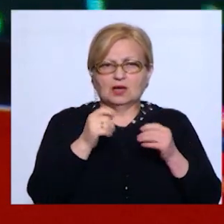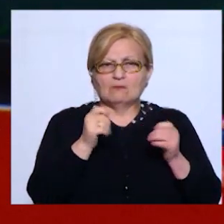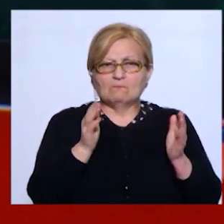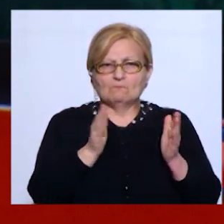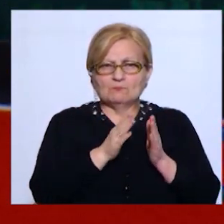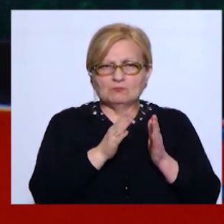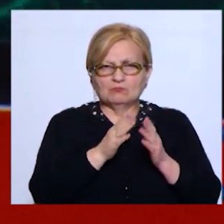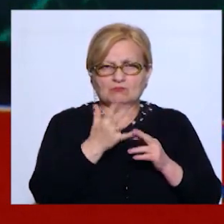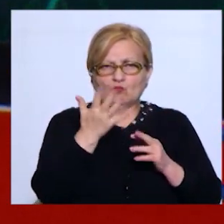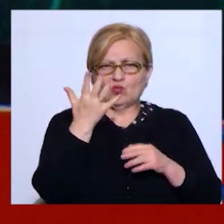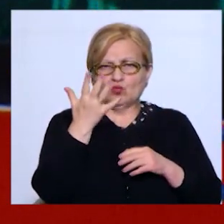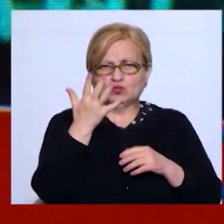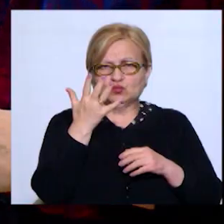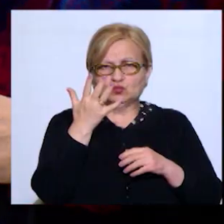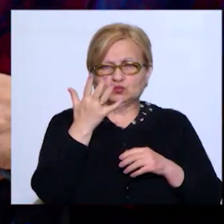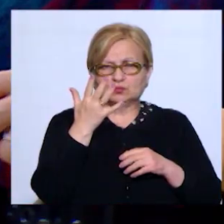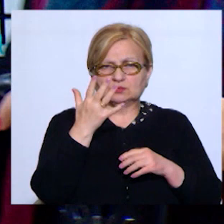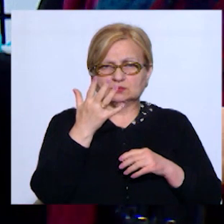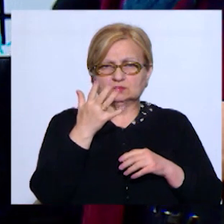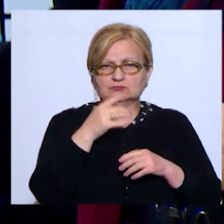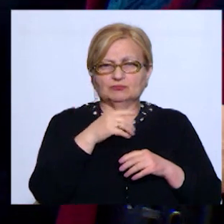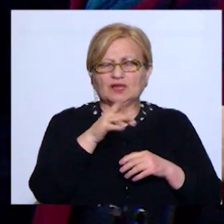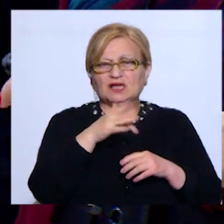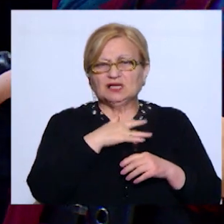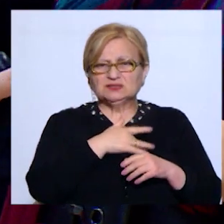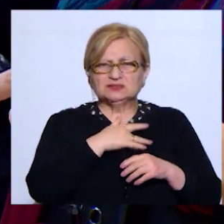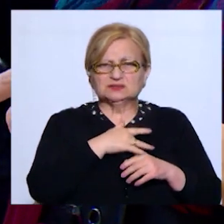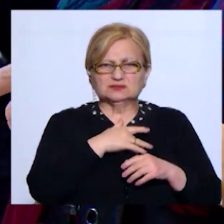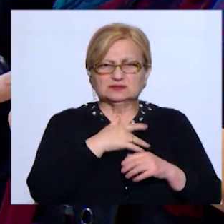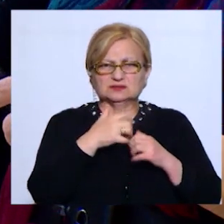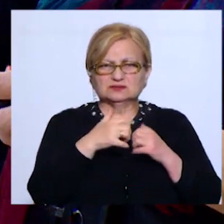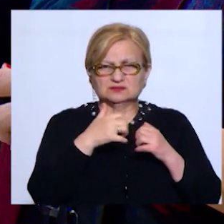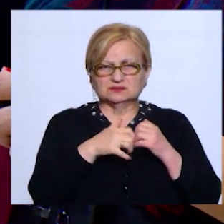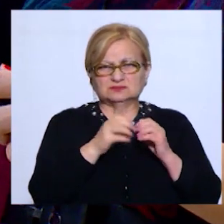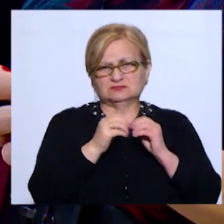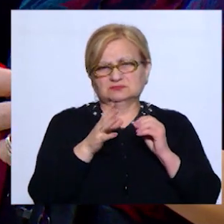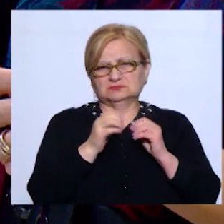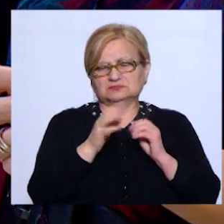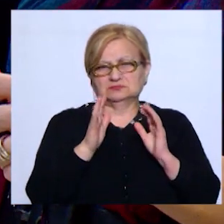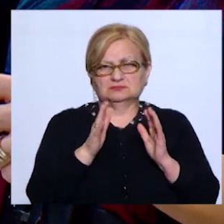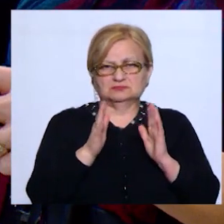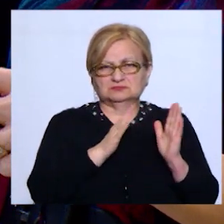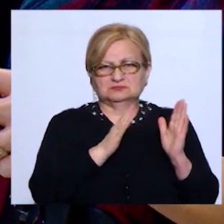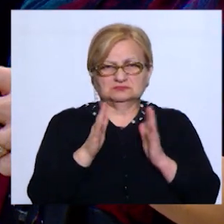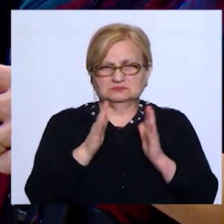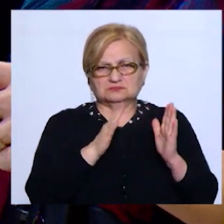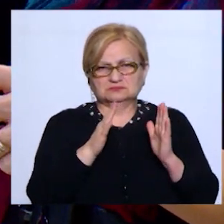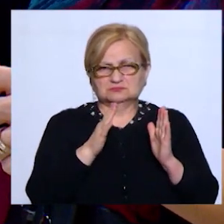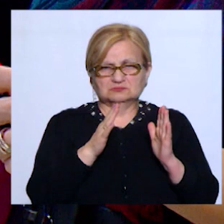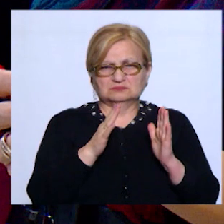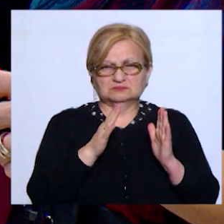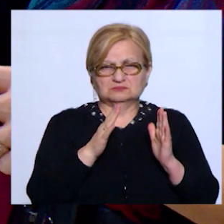შედეგი იყო 5 ბურთის ჩაგდება და ძირითადად საშუალო აქვს 15 და მერყეობს სადღაც